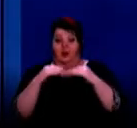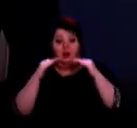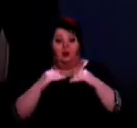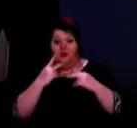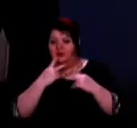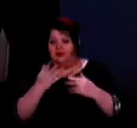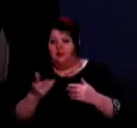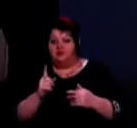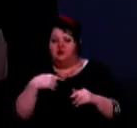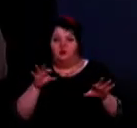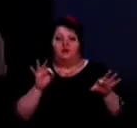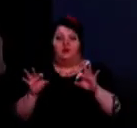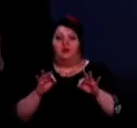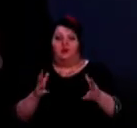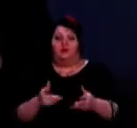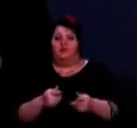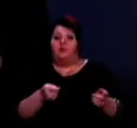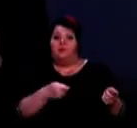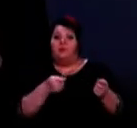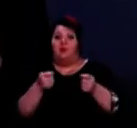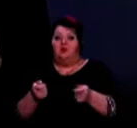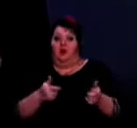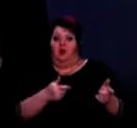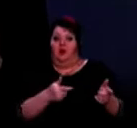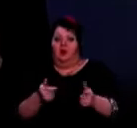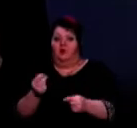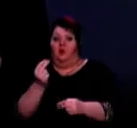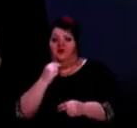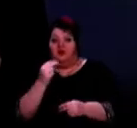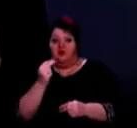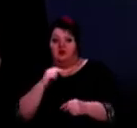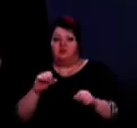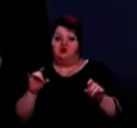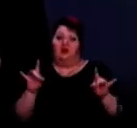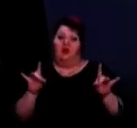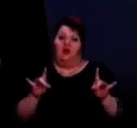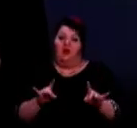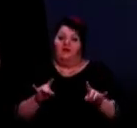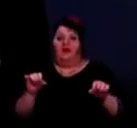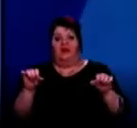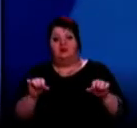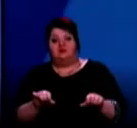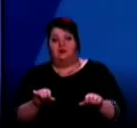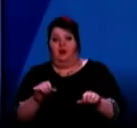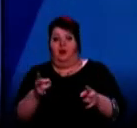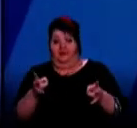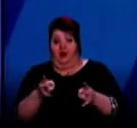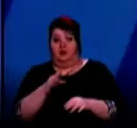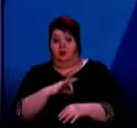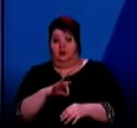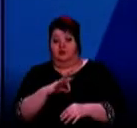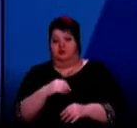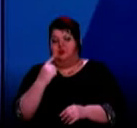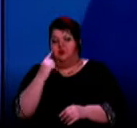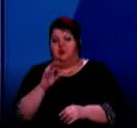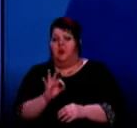обирати. Доставкою готової їжі із кафе і ресторанів полтавських варто користуватися? Я думаю, що це